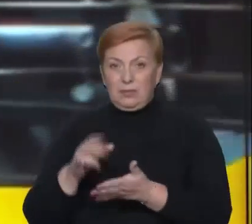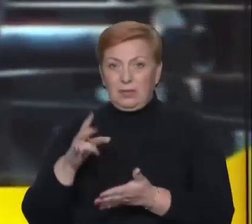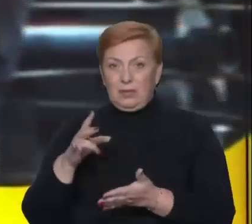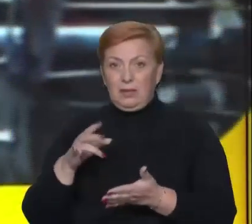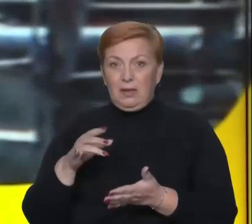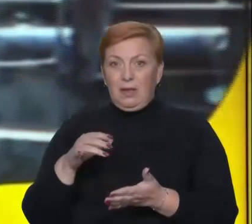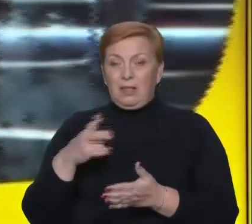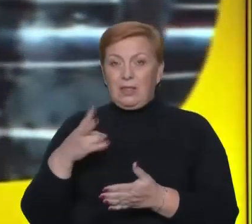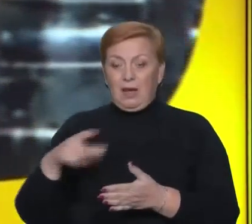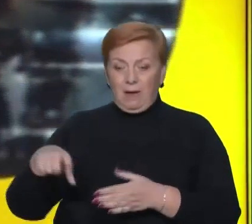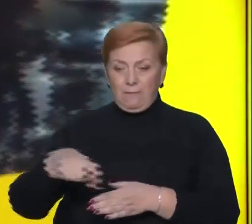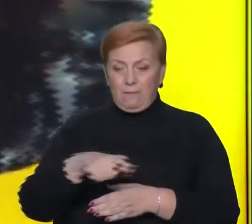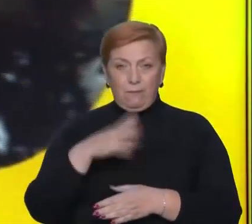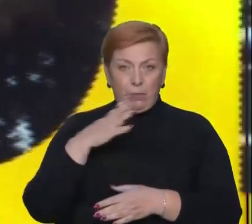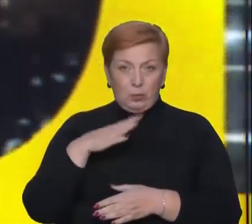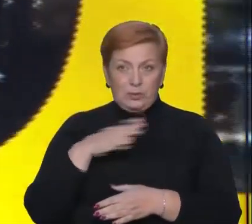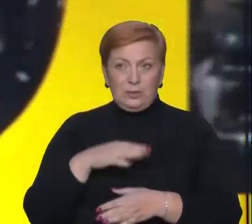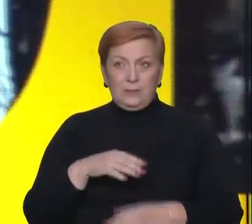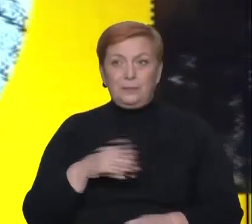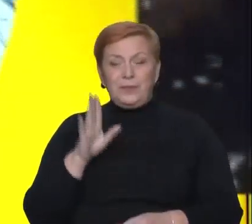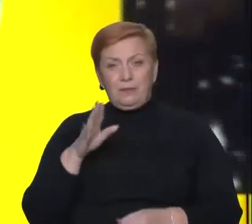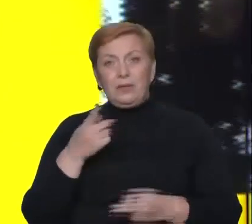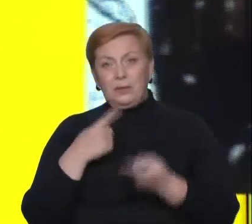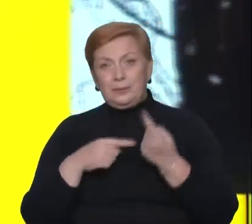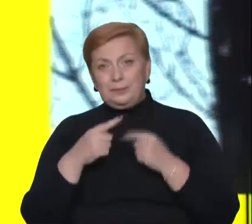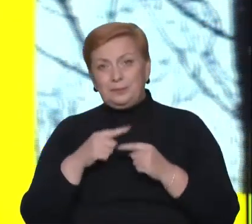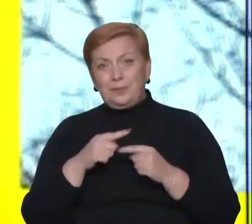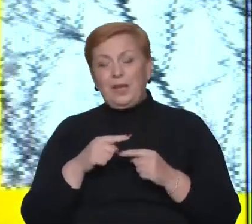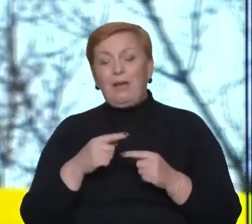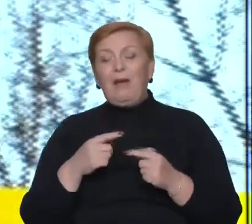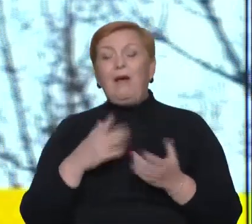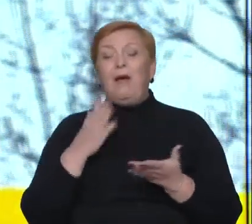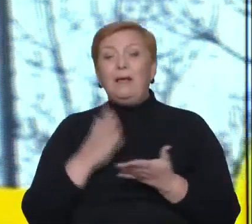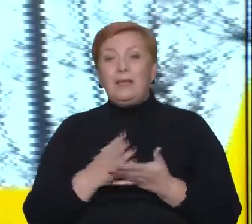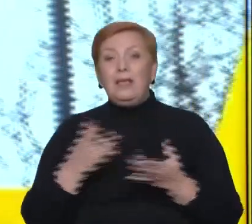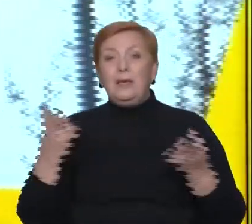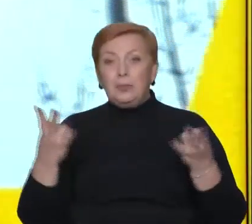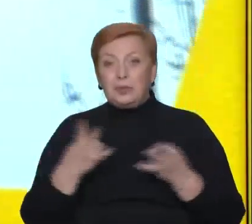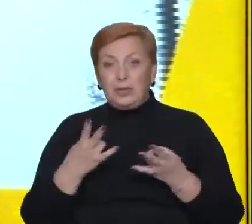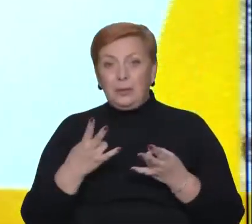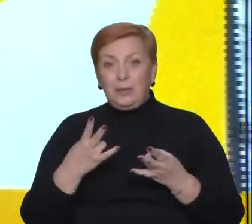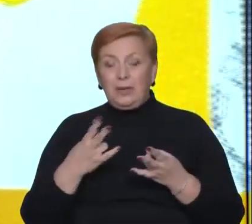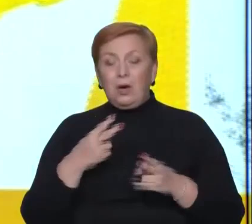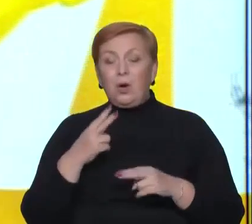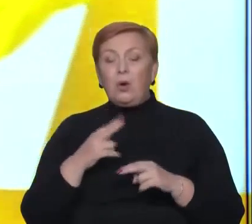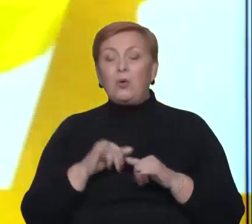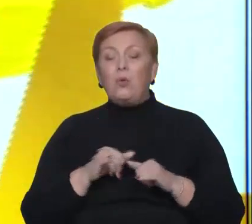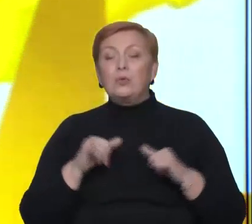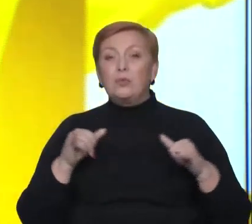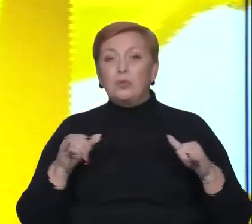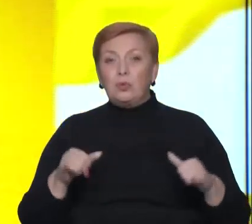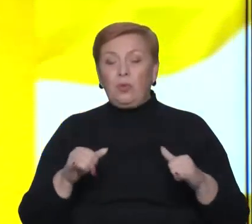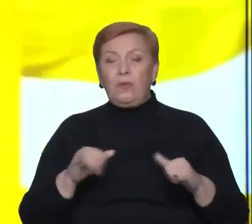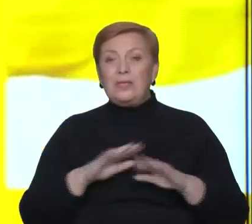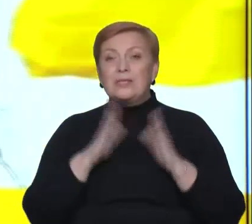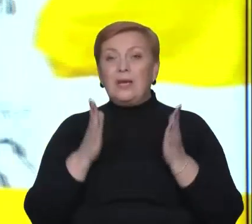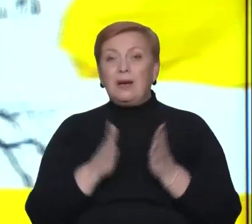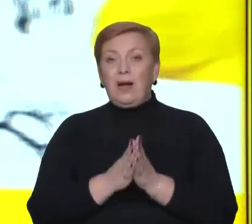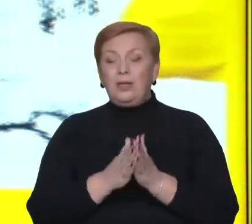таки повертаємося до того, що є реальна потреба розбудови загальної системи радіоелектронної боротьби, яка би могла би захистити не